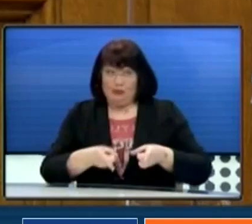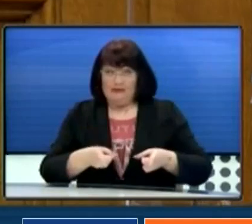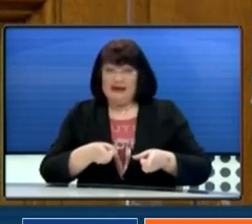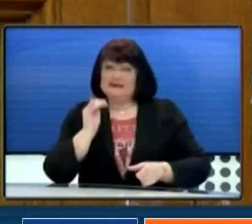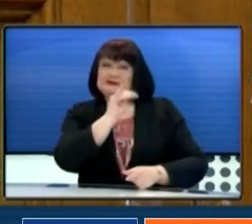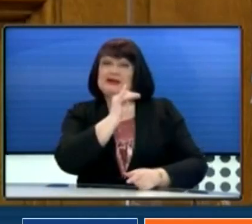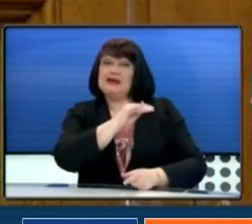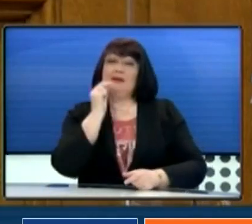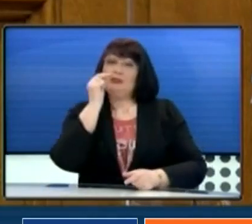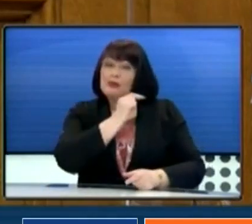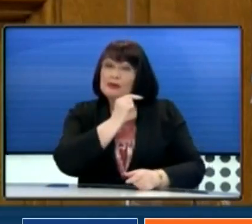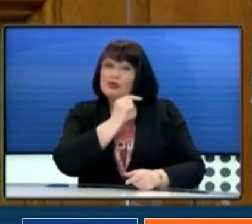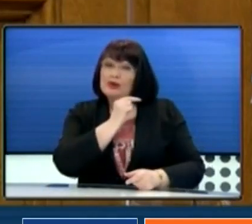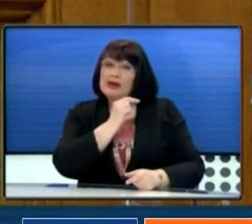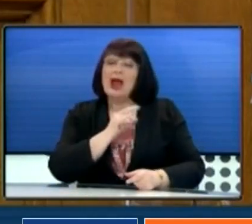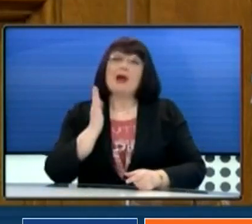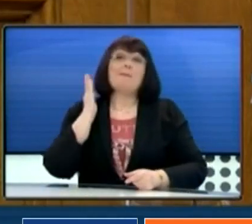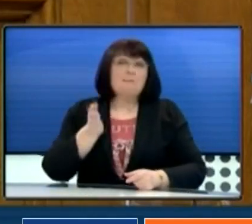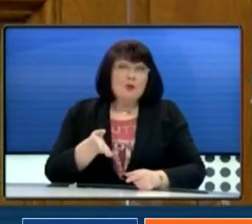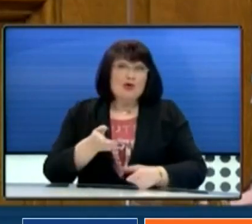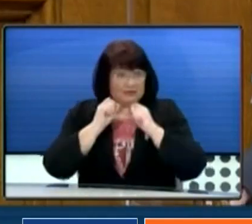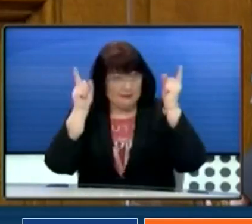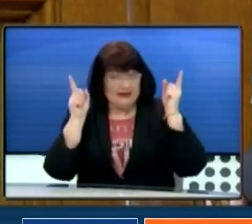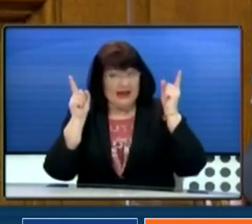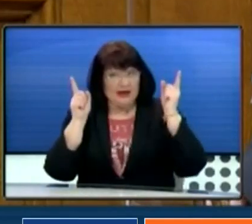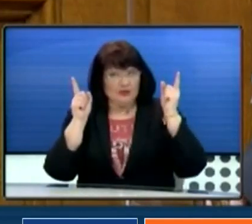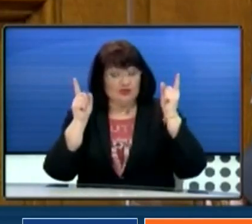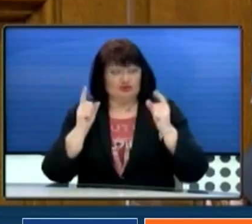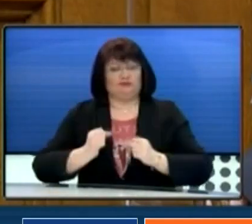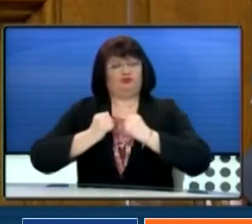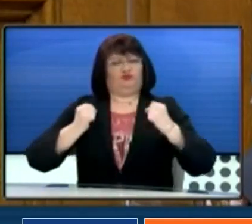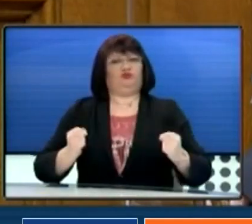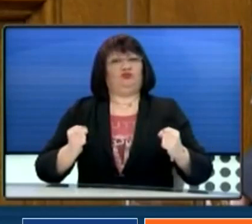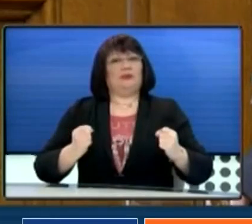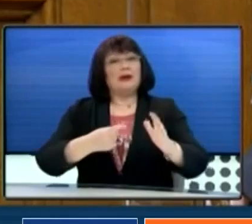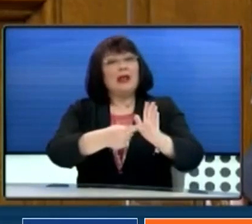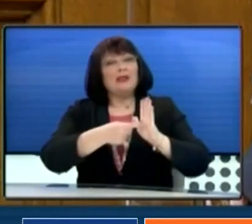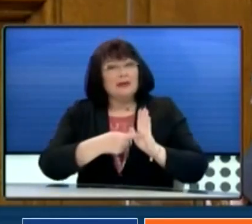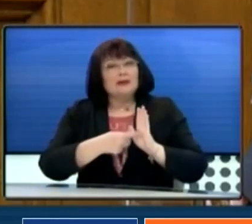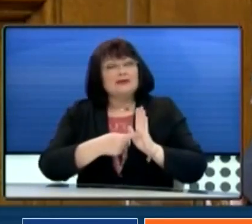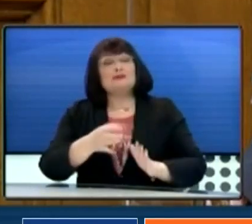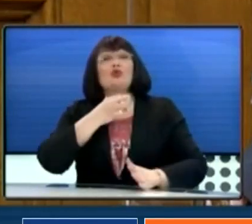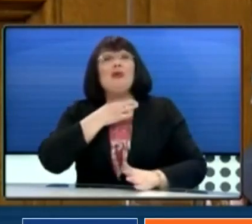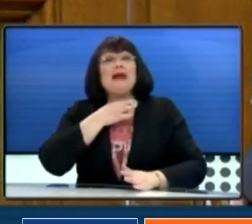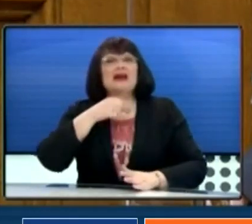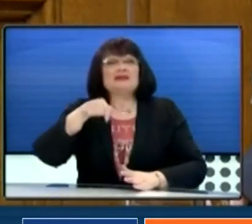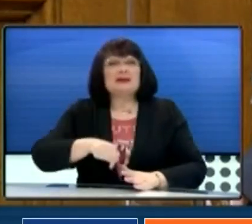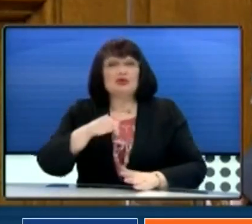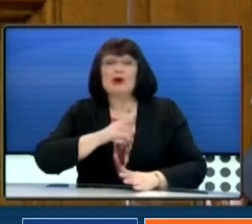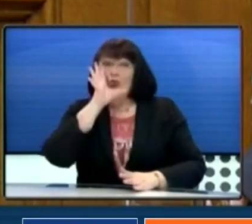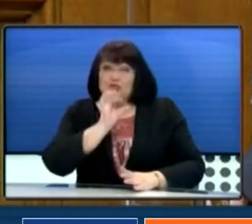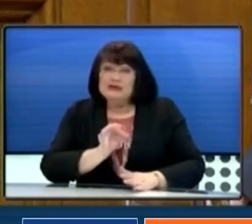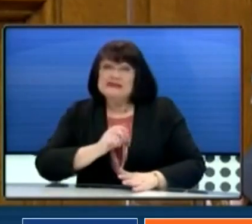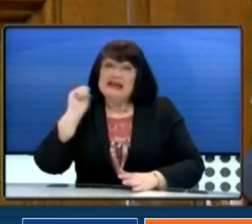λοιπόν, κύριε Πρωθυπουργέ, αν μπορείτε επιτέλους να αρθείτε στο ύψος των περιστάσεων που απαιτούν